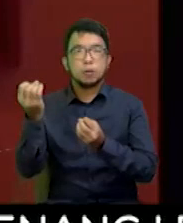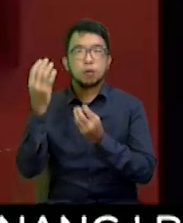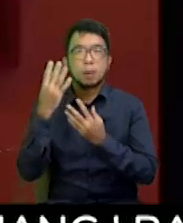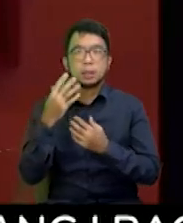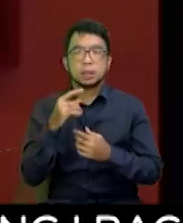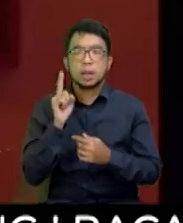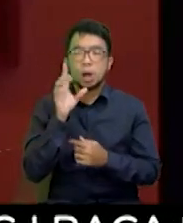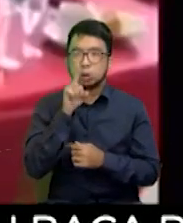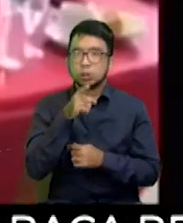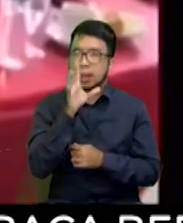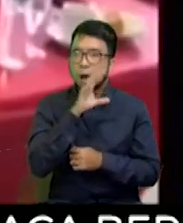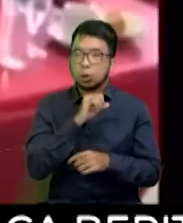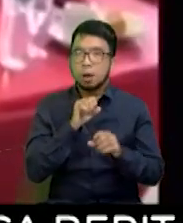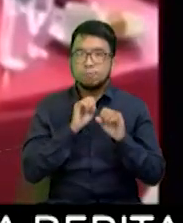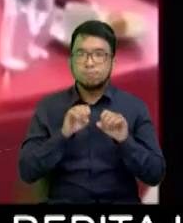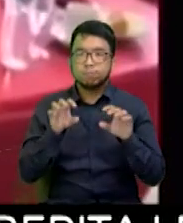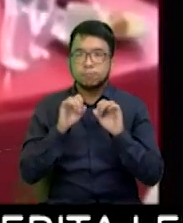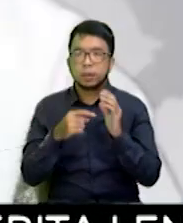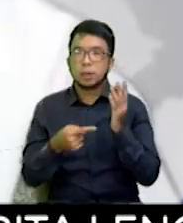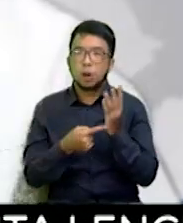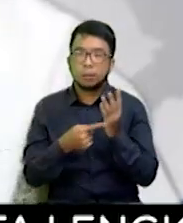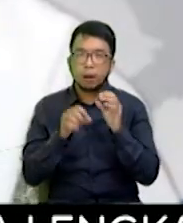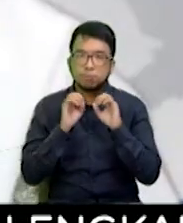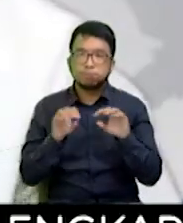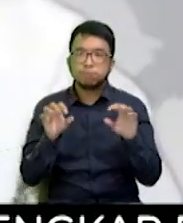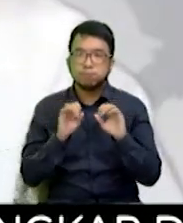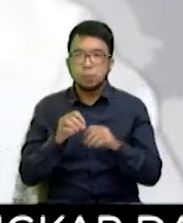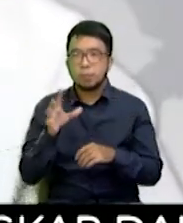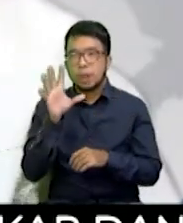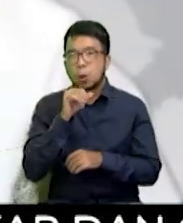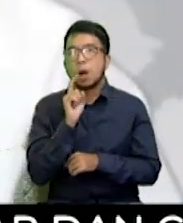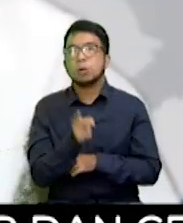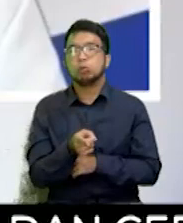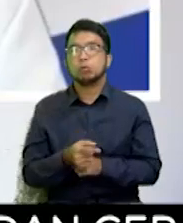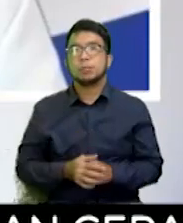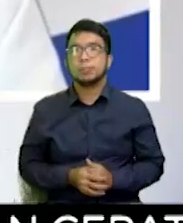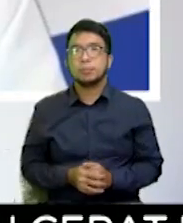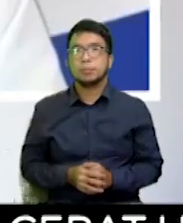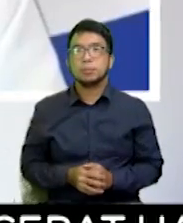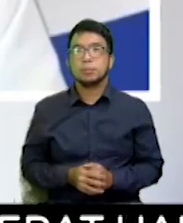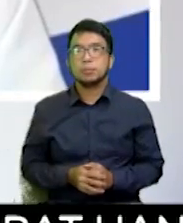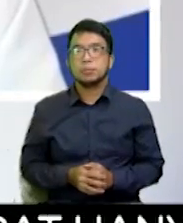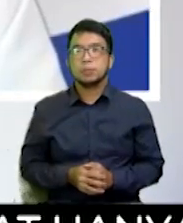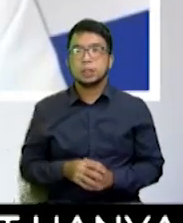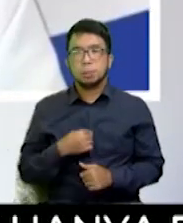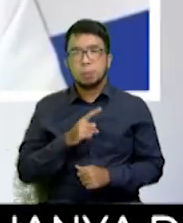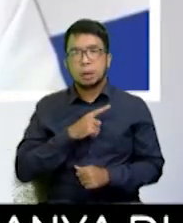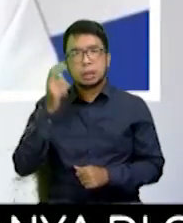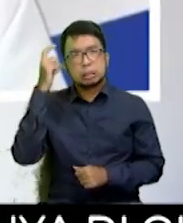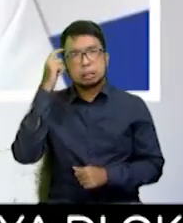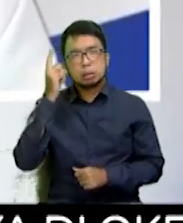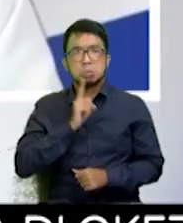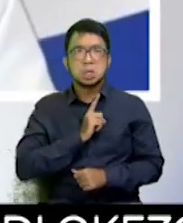dan menyebarluaskannya kepada masyarakat. Kita tidak boleh eksklusif, buka selebar-lebarnya. Kita harus menjadi